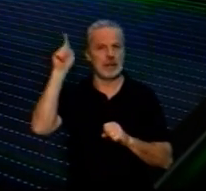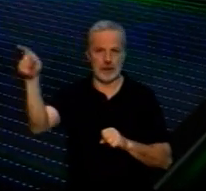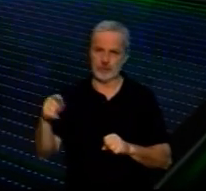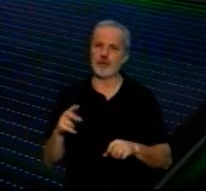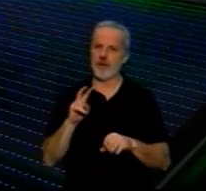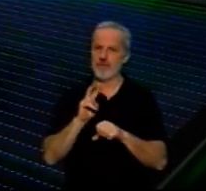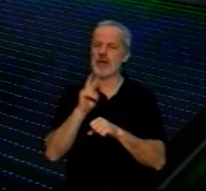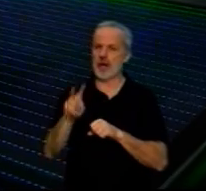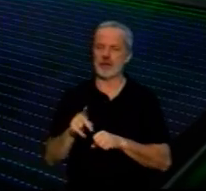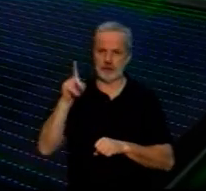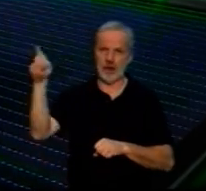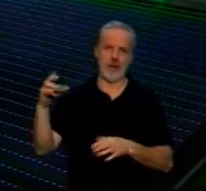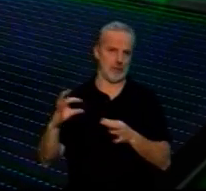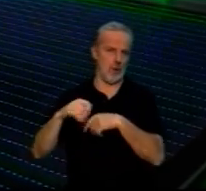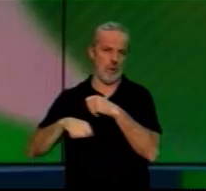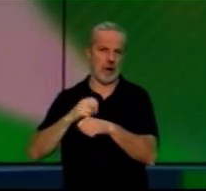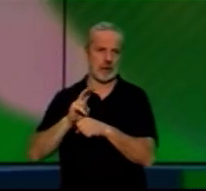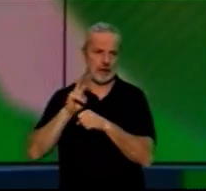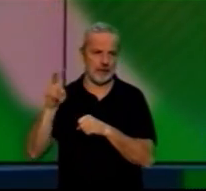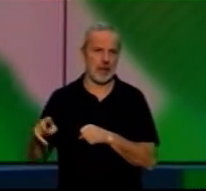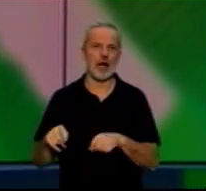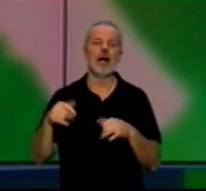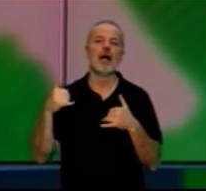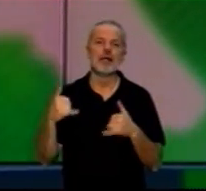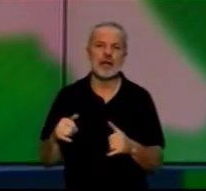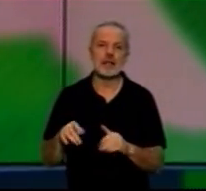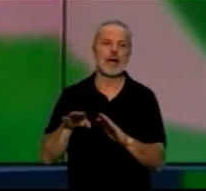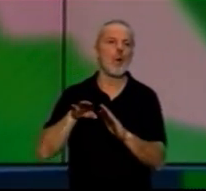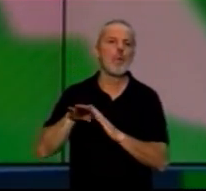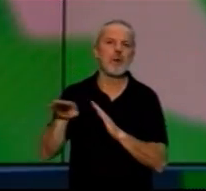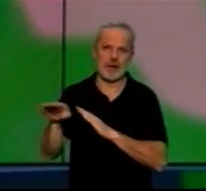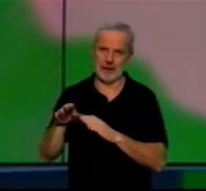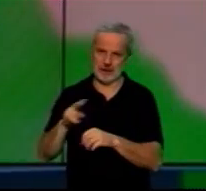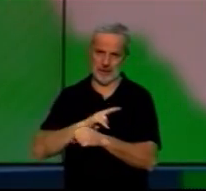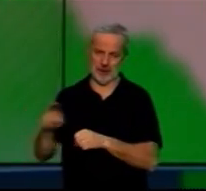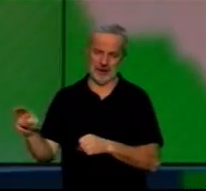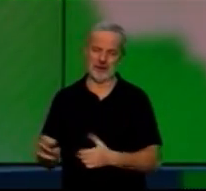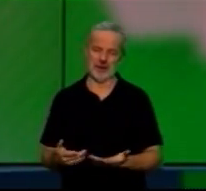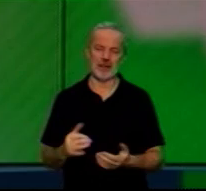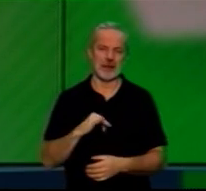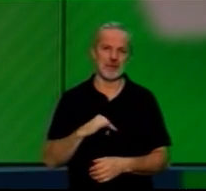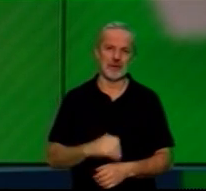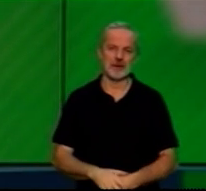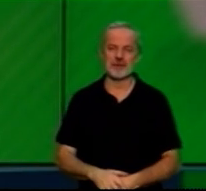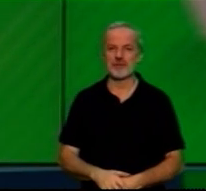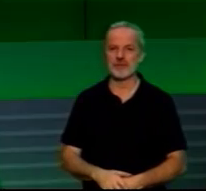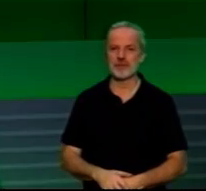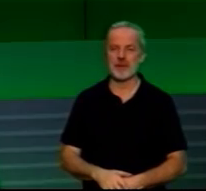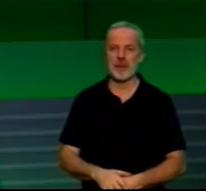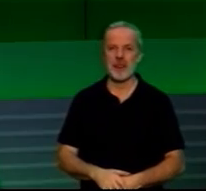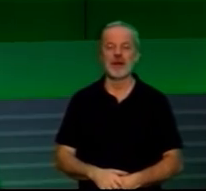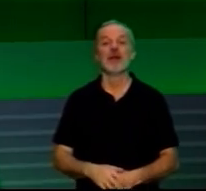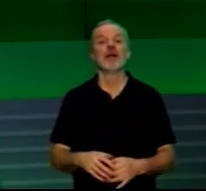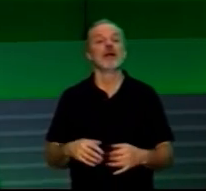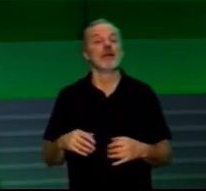funguje? Ano, pořád to funguje ve Vídni, no akorát dneska tam jsou prchlíci, tak občas se tam vidíme, takový zpestření, no. Zas možná na druhou